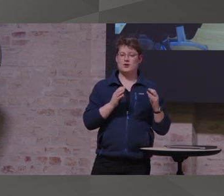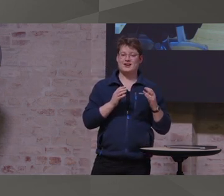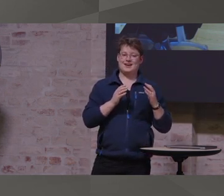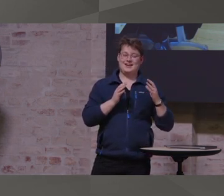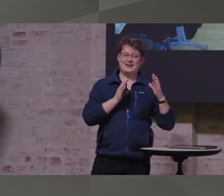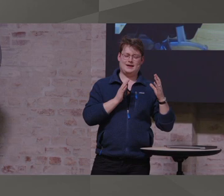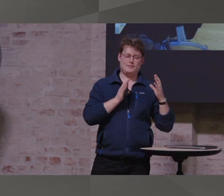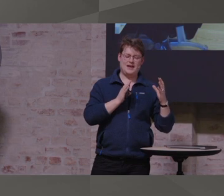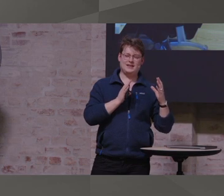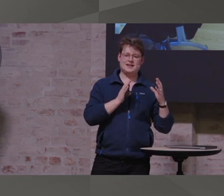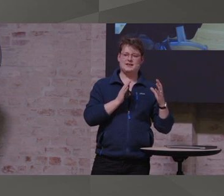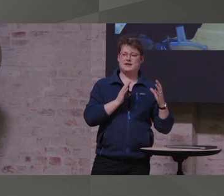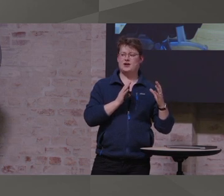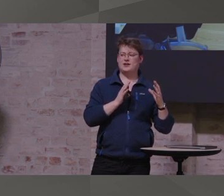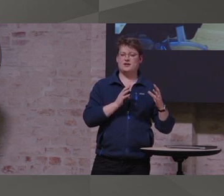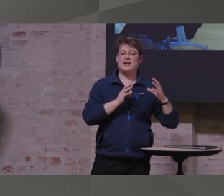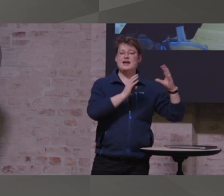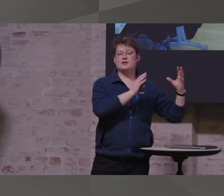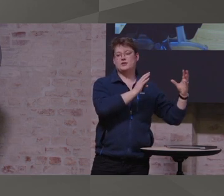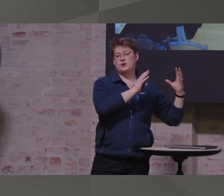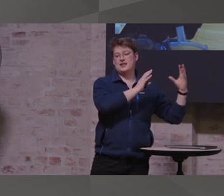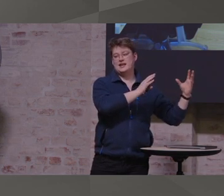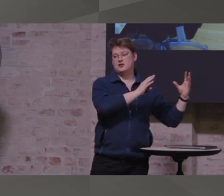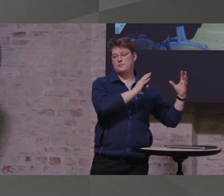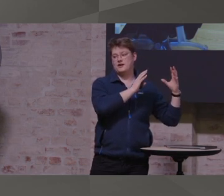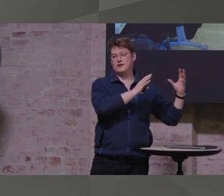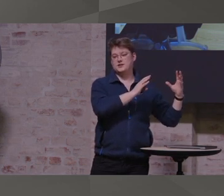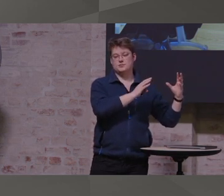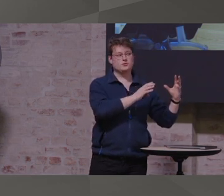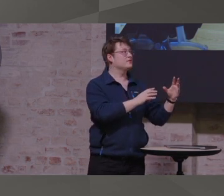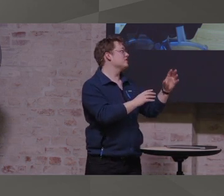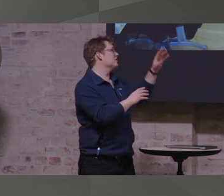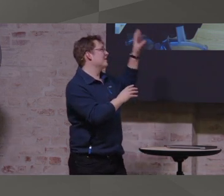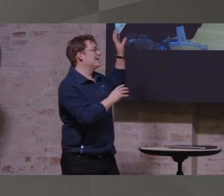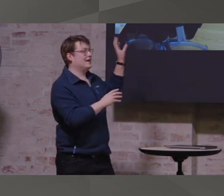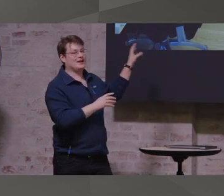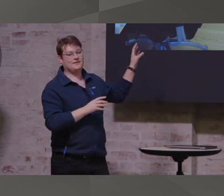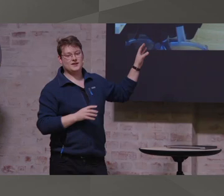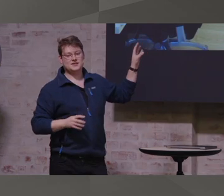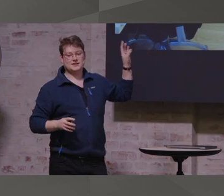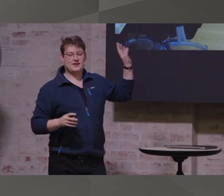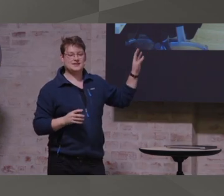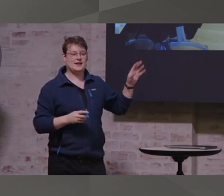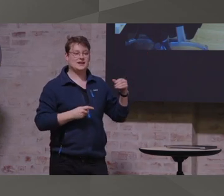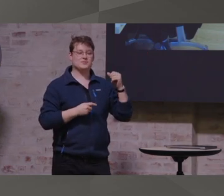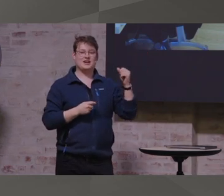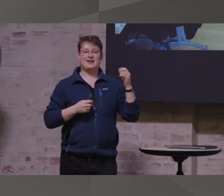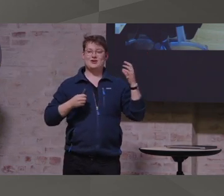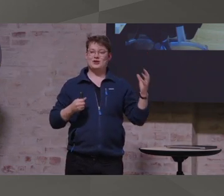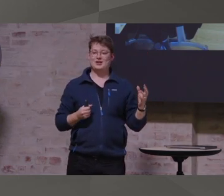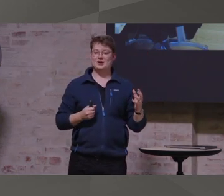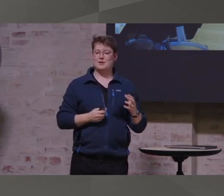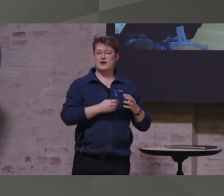på... med disse generative AI-verktøyene er jo nettopp å gi et type referansepunkt, sånn som referansen til venstre her, som